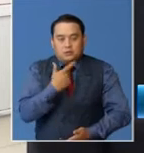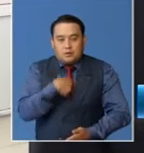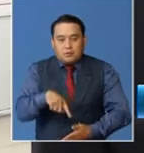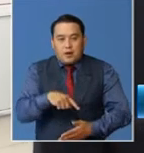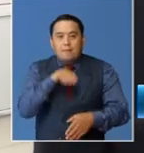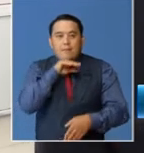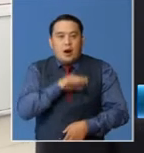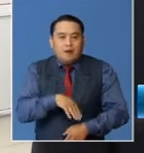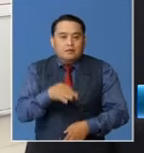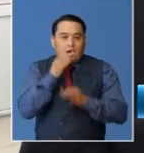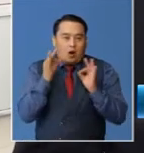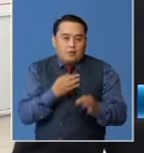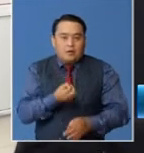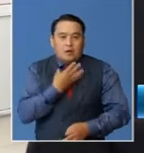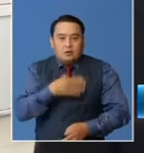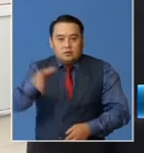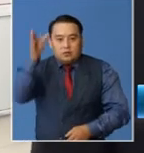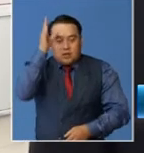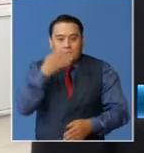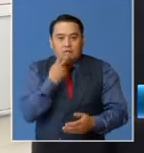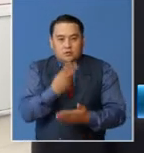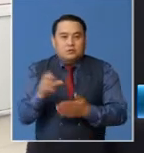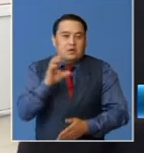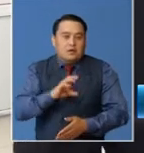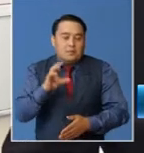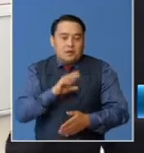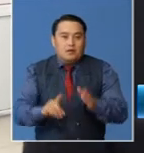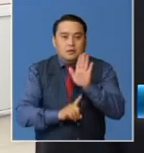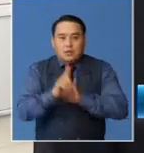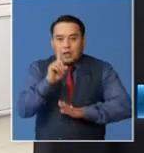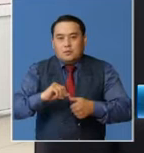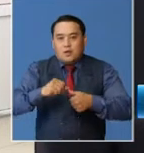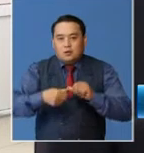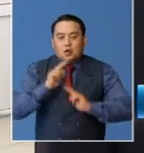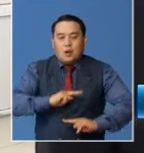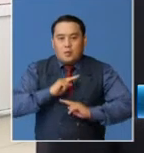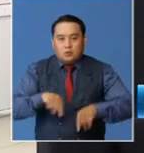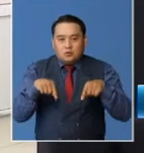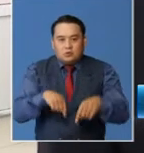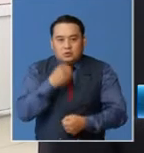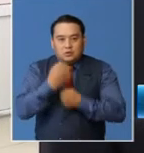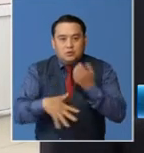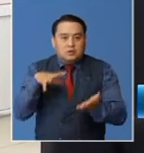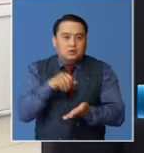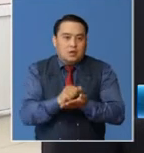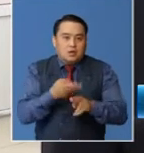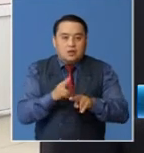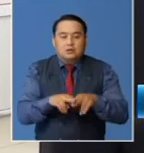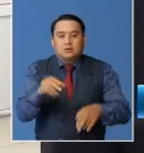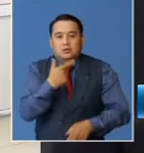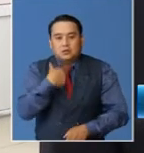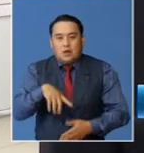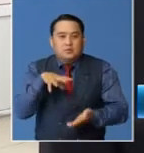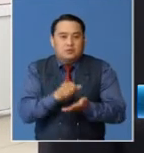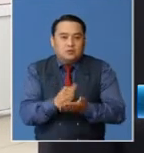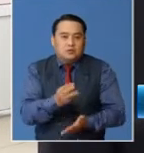свои профессиональные навыки и хорошие знания. Вот с сентября месяца меня взяли на постоянную работу сюда же, в Центр занятости. Теперь я сам